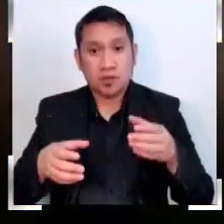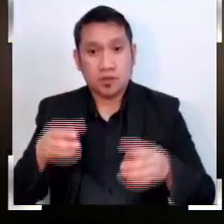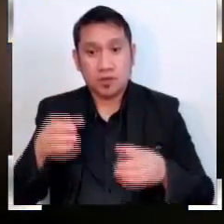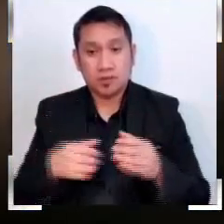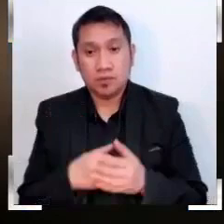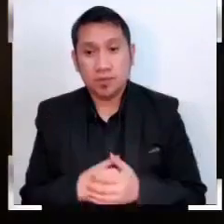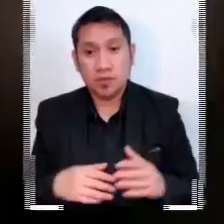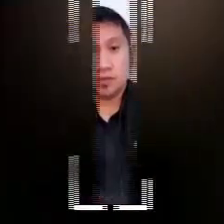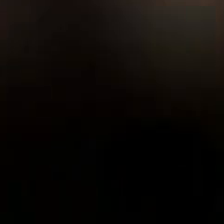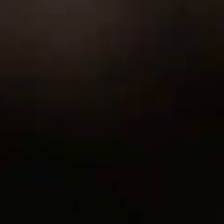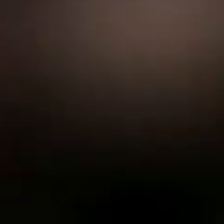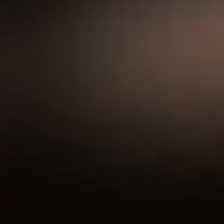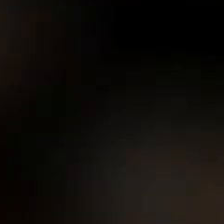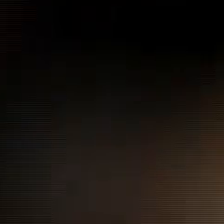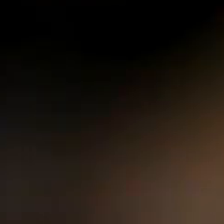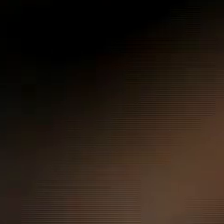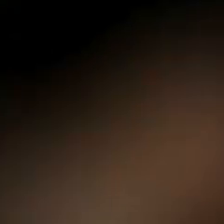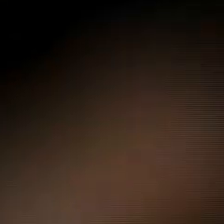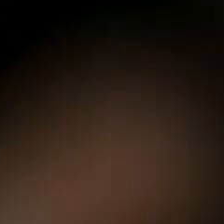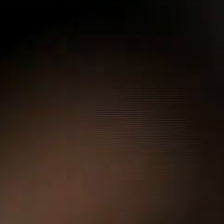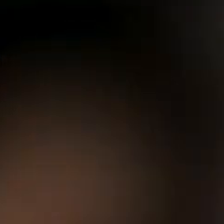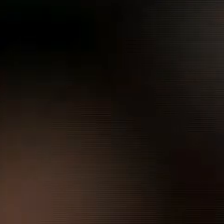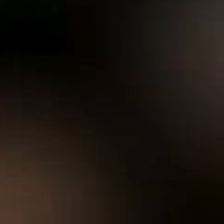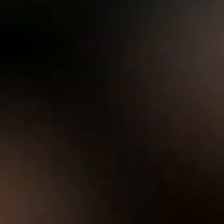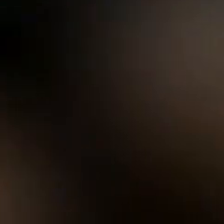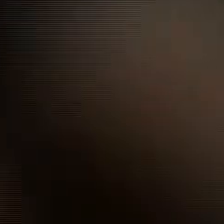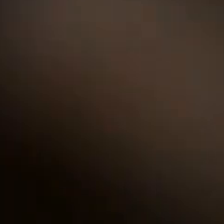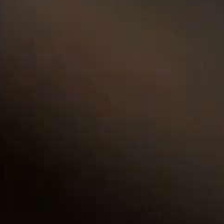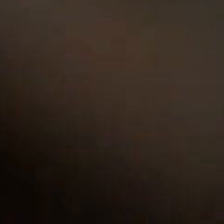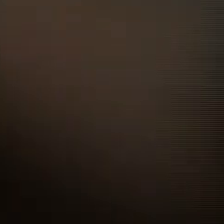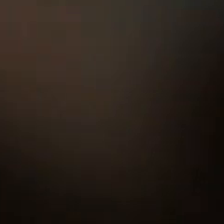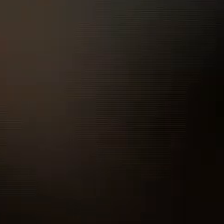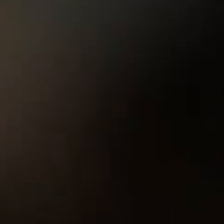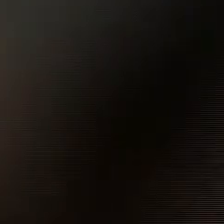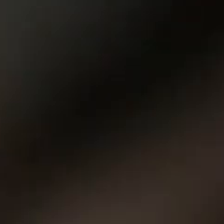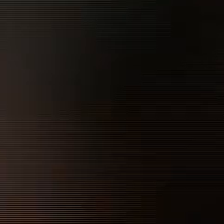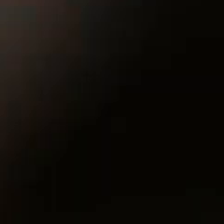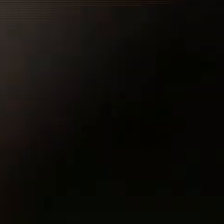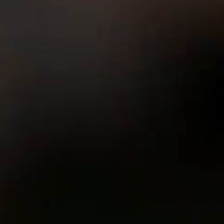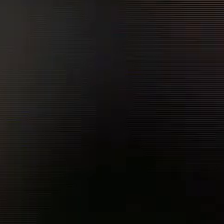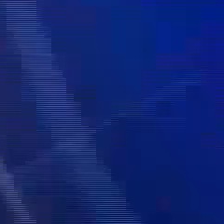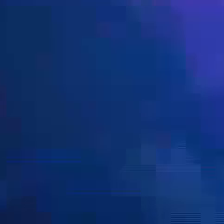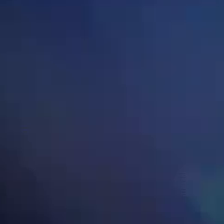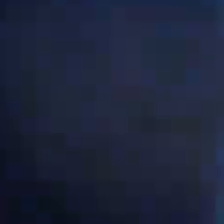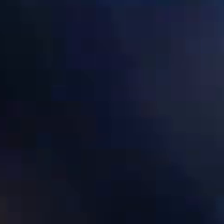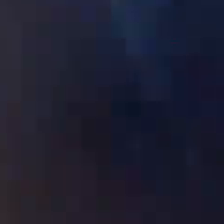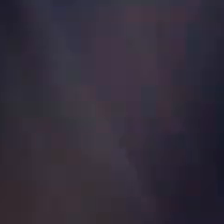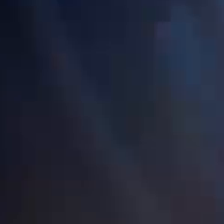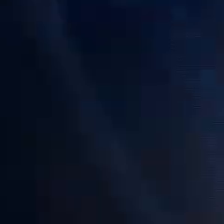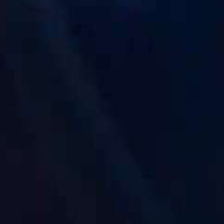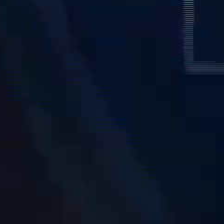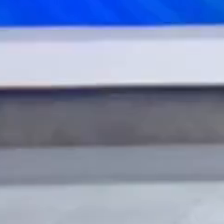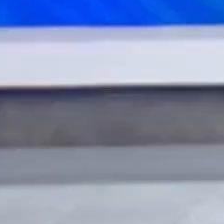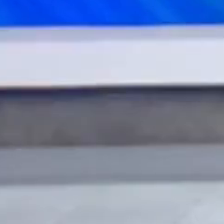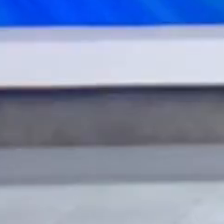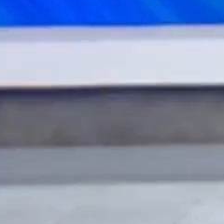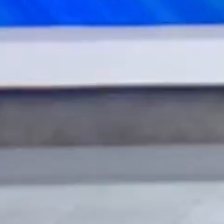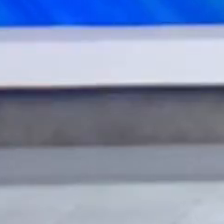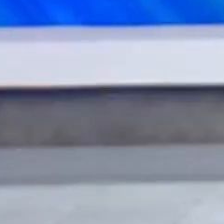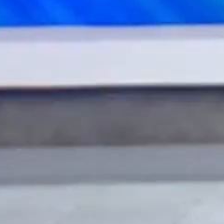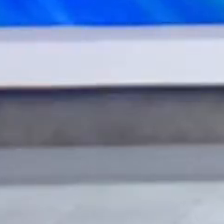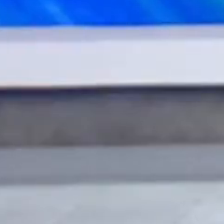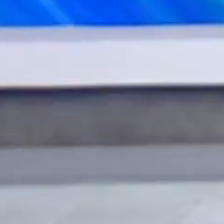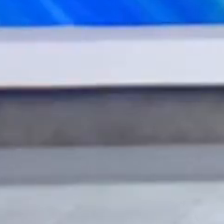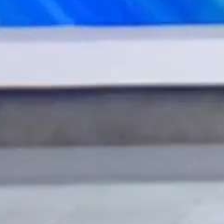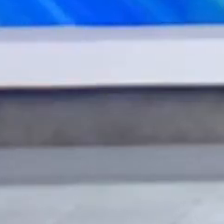GMA Regional TV 1 Mindanao at GMA Integrated News, ako si Krisa Dapitan, ang inyong saksi. Mga